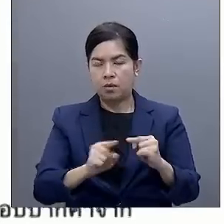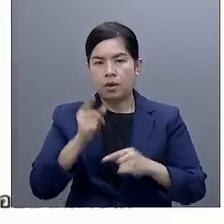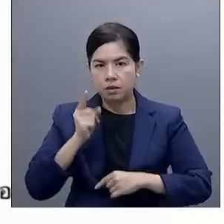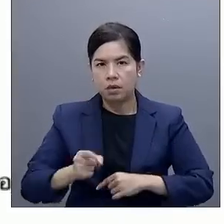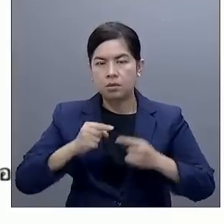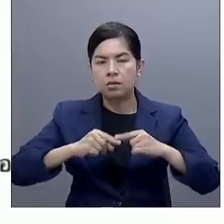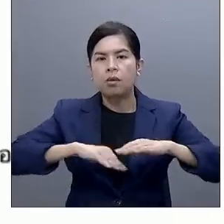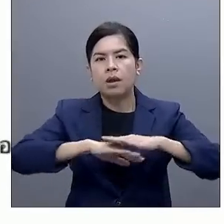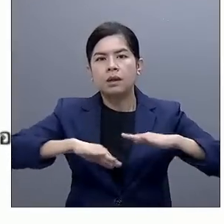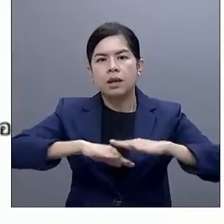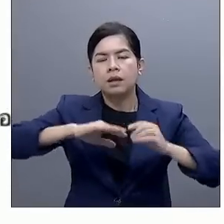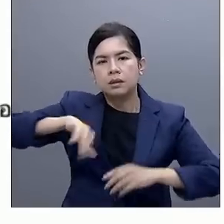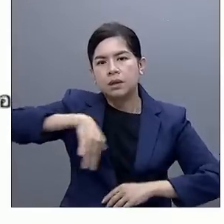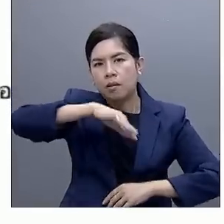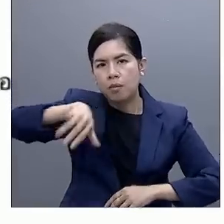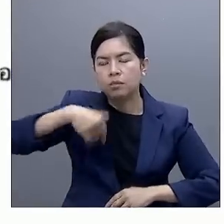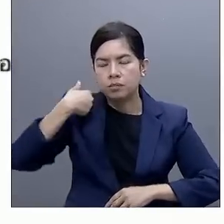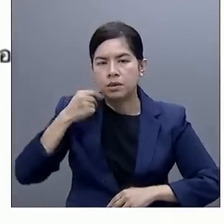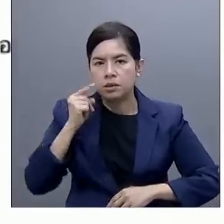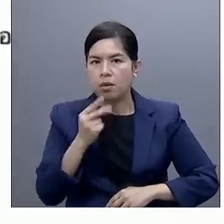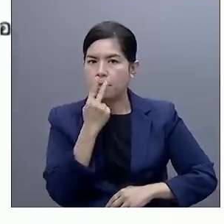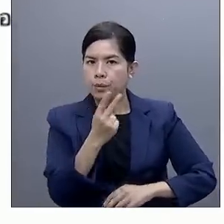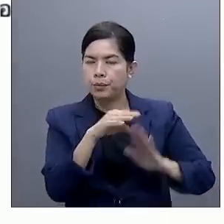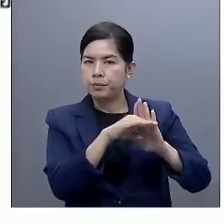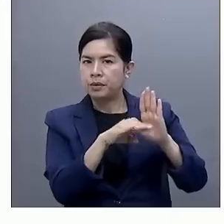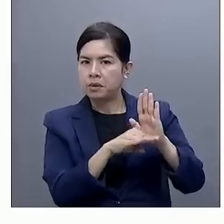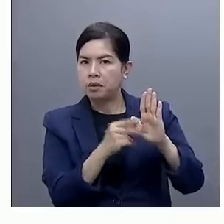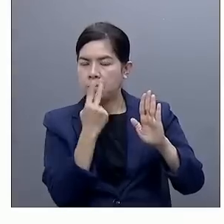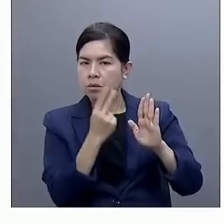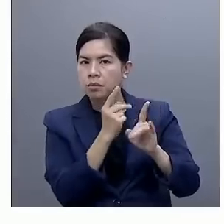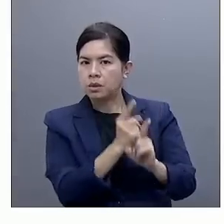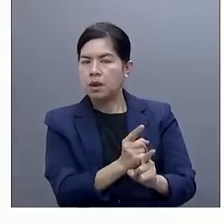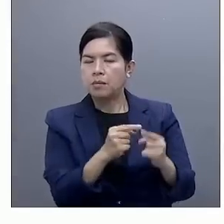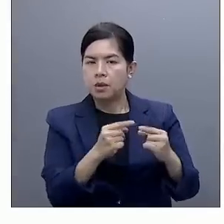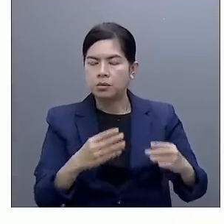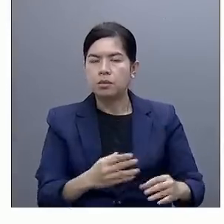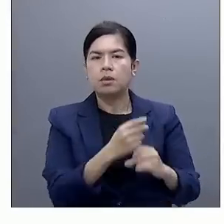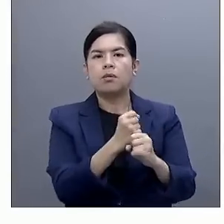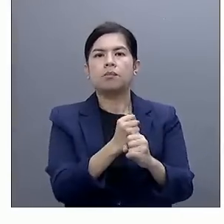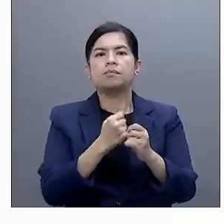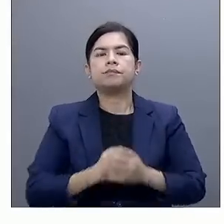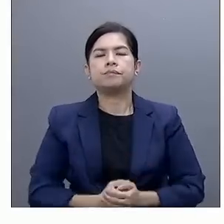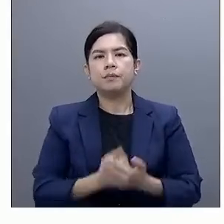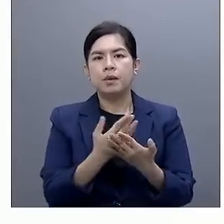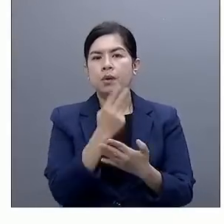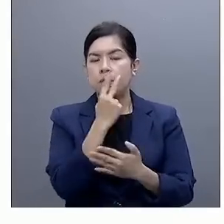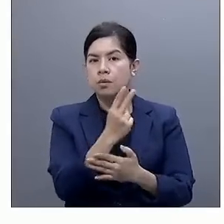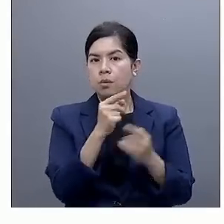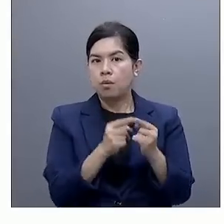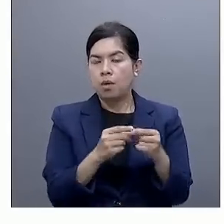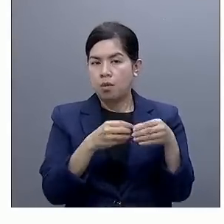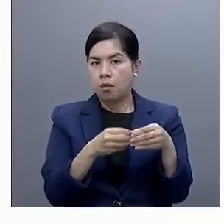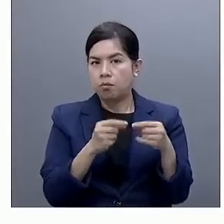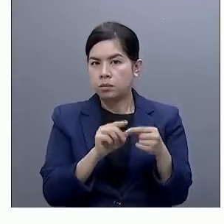หรือพยานหลักฐานทั้งหมดนำมาประกอบกันนะครับเพื่อที่จะนำมาสรุปสำนวนนี้แล้วก็ชี้มูลความผิดได้ว่าตำรวจทั้ง7นายนั้น